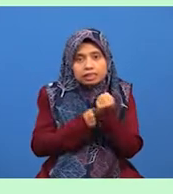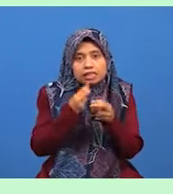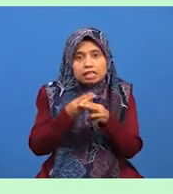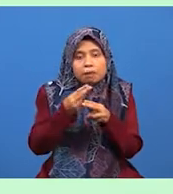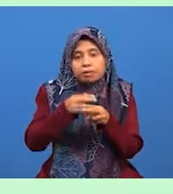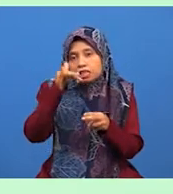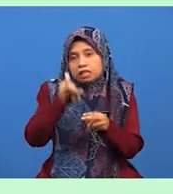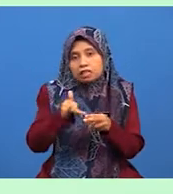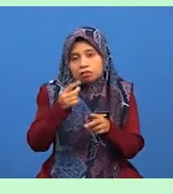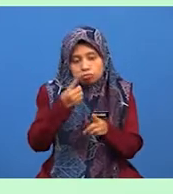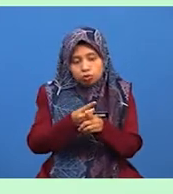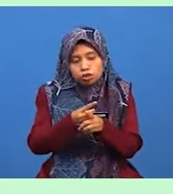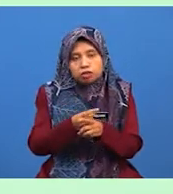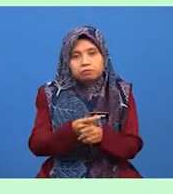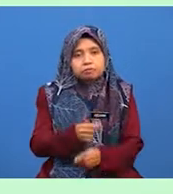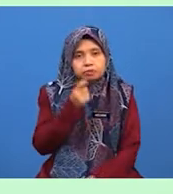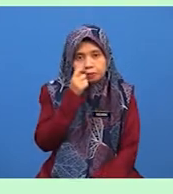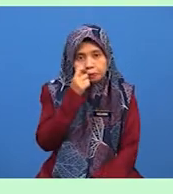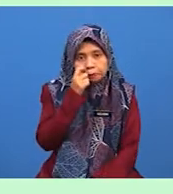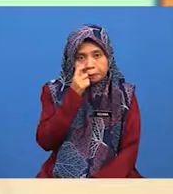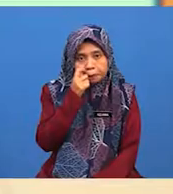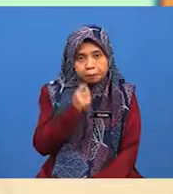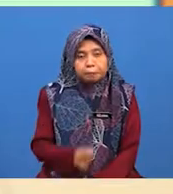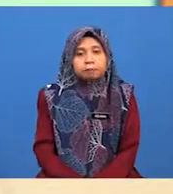kata sendi nama dengan betul.